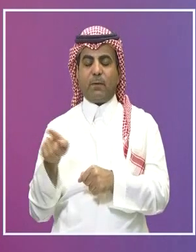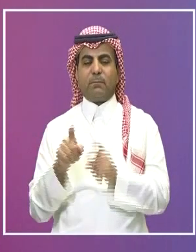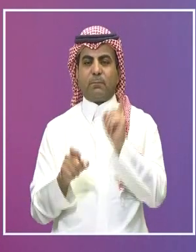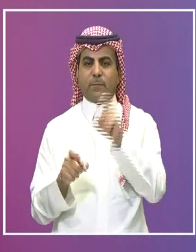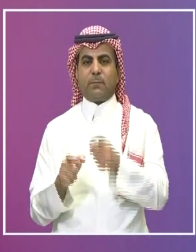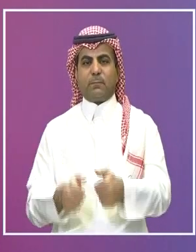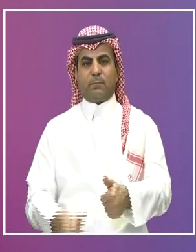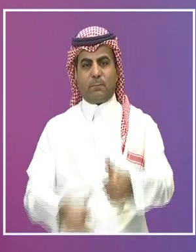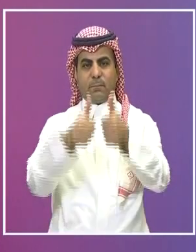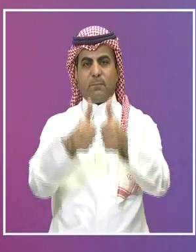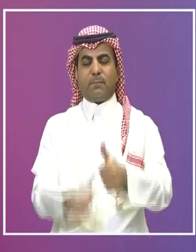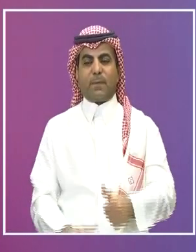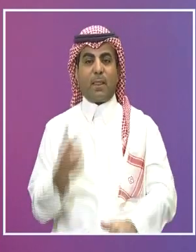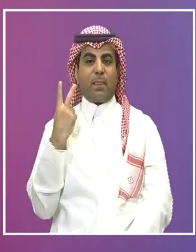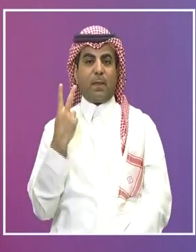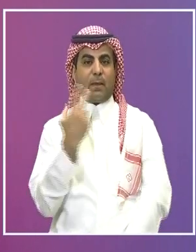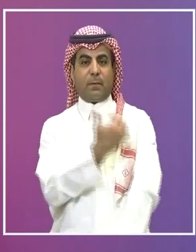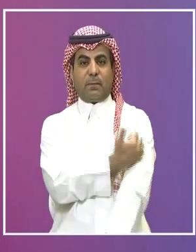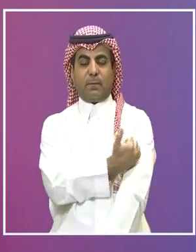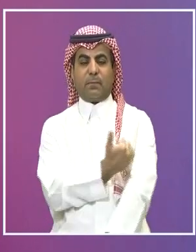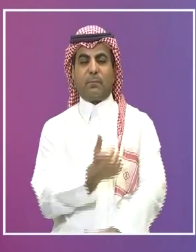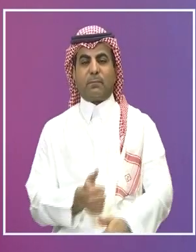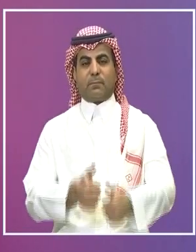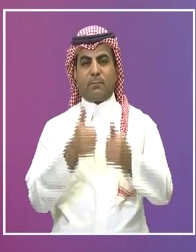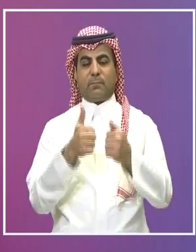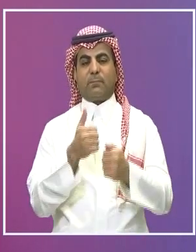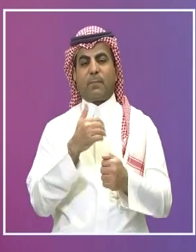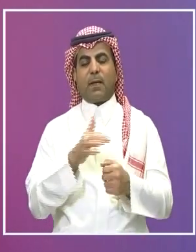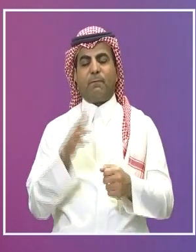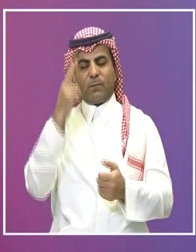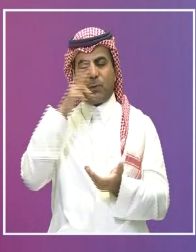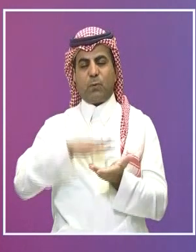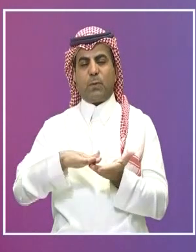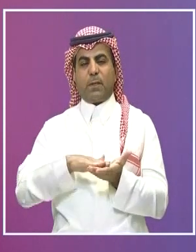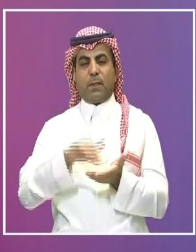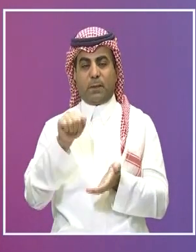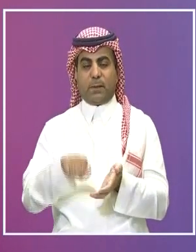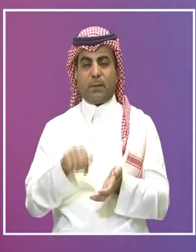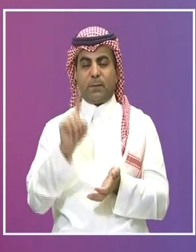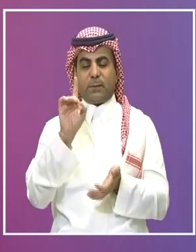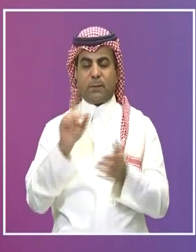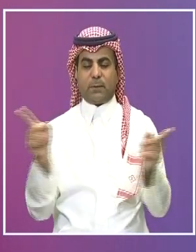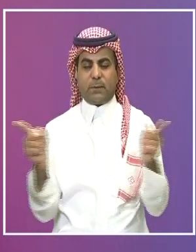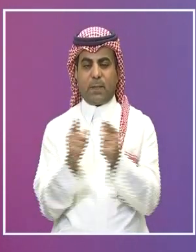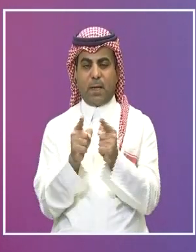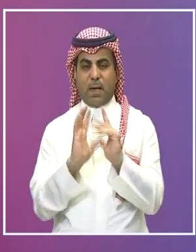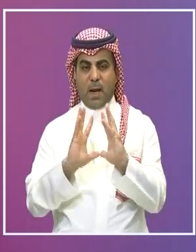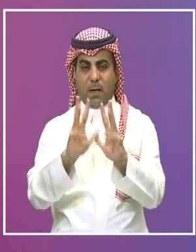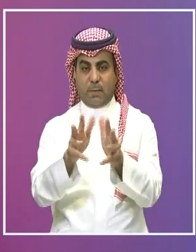صدرت بأخذ الجرعتين للقاحات المعتمدة لدينا في المملكة العربية السعودية. إذن باختصار،